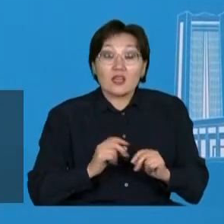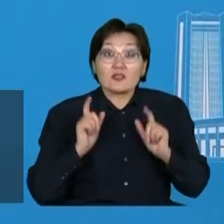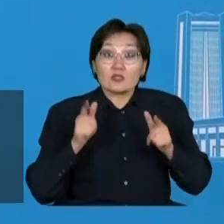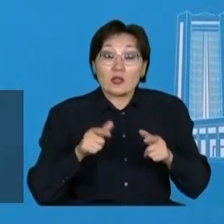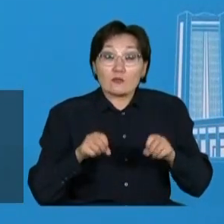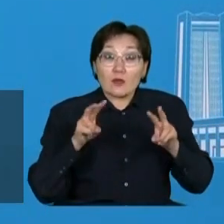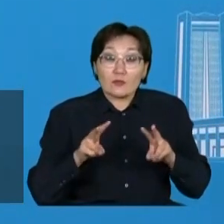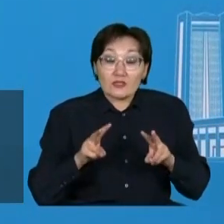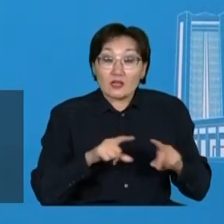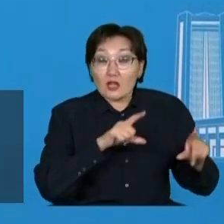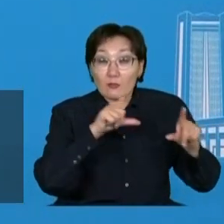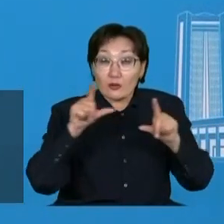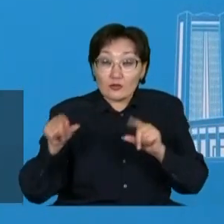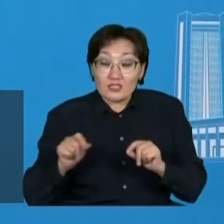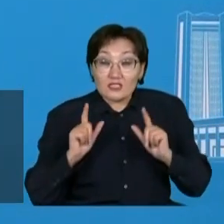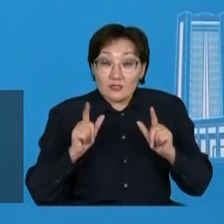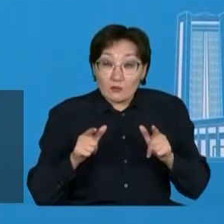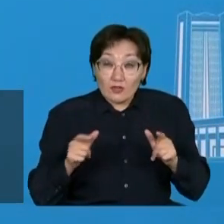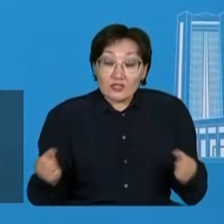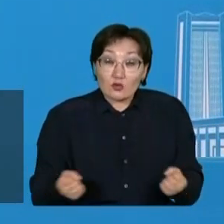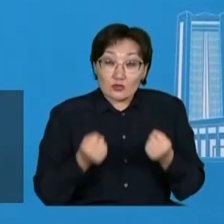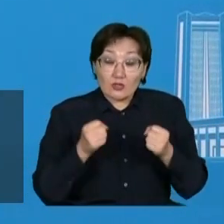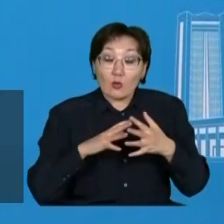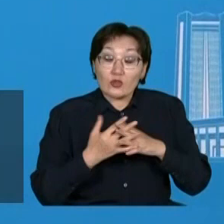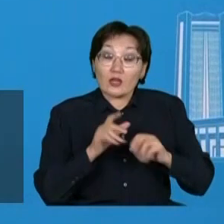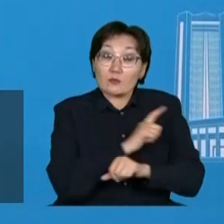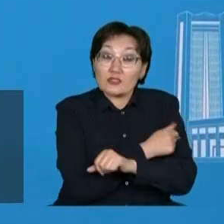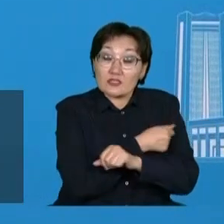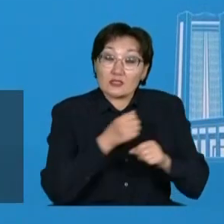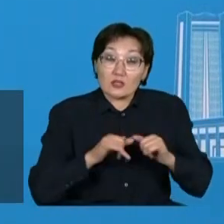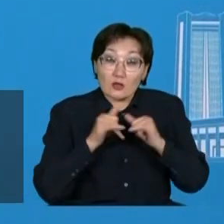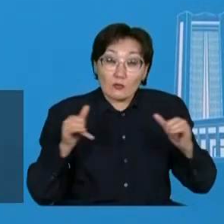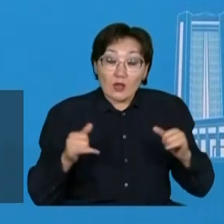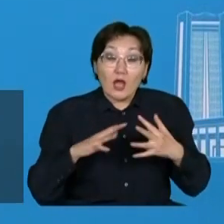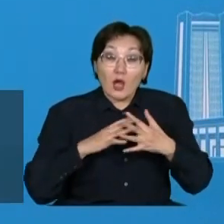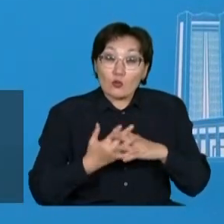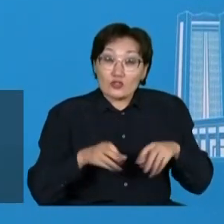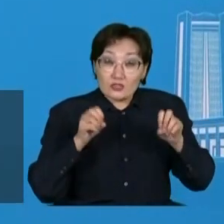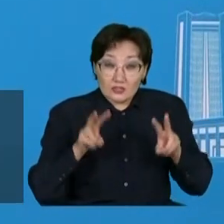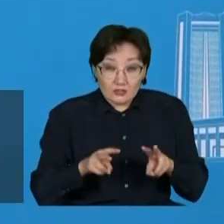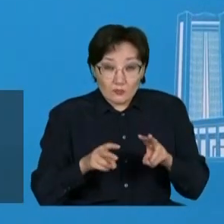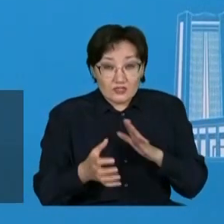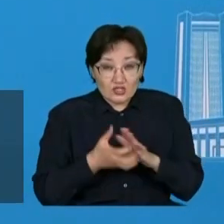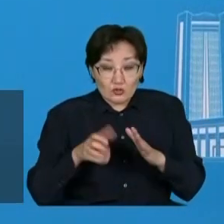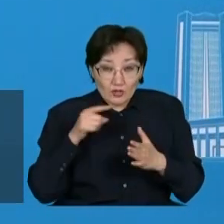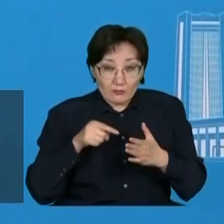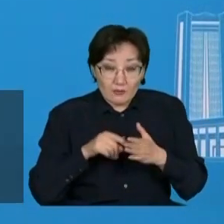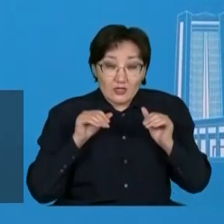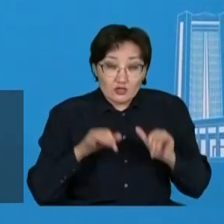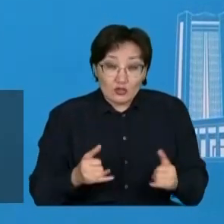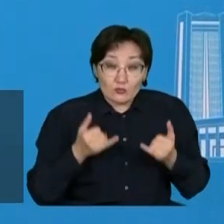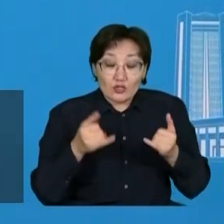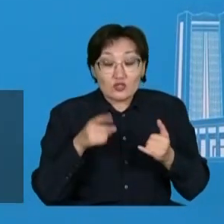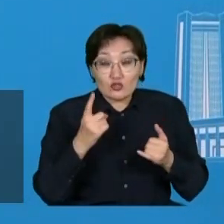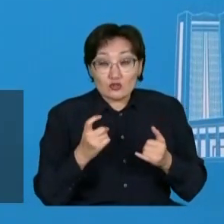мамандарды қолдау үшін, ауылдағы медицинаны дамыту үшін, ауылдағы мамандардың жетіспеушілік проблемасын шешу үшін